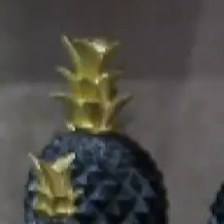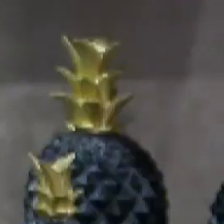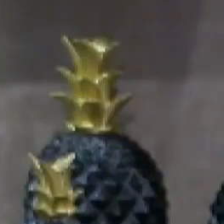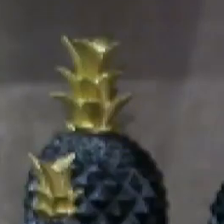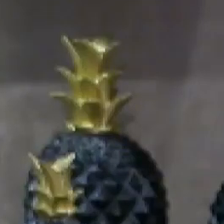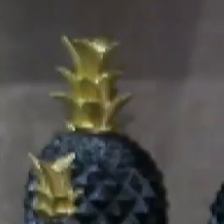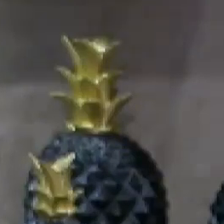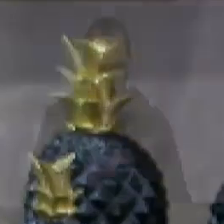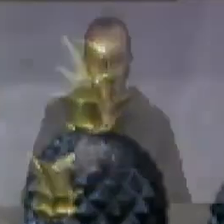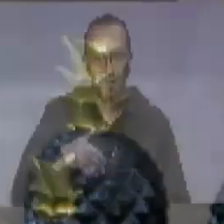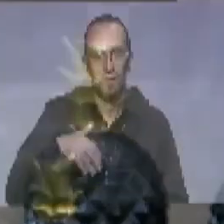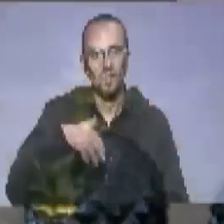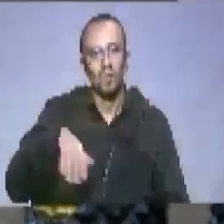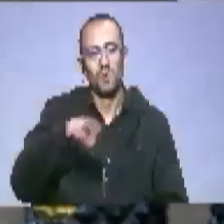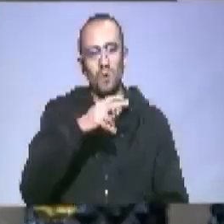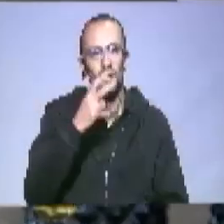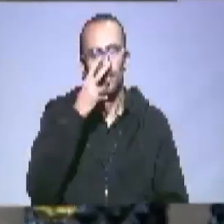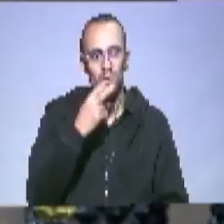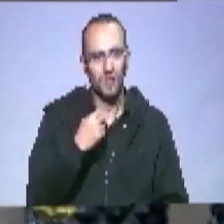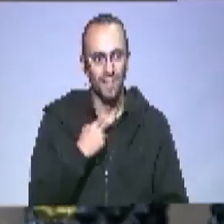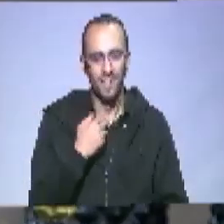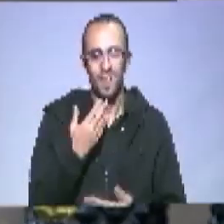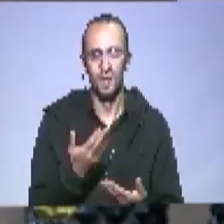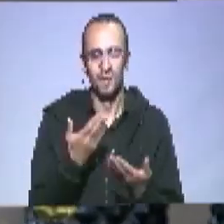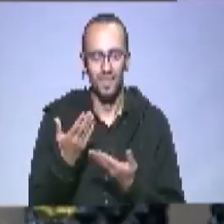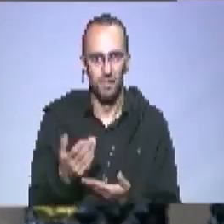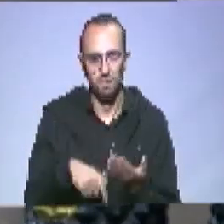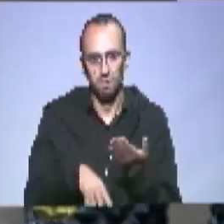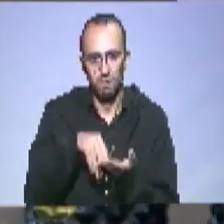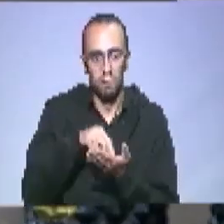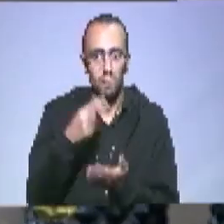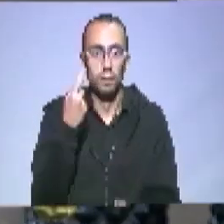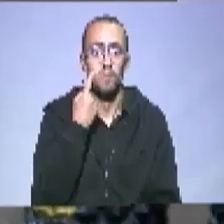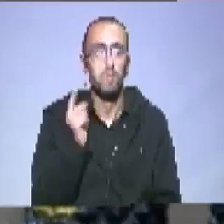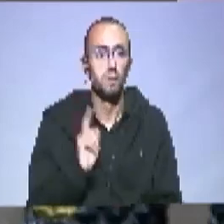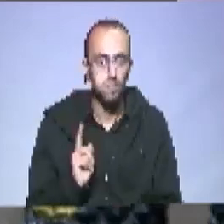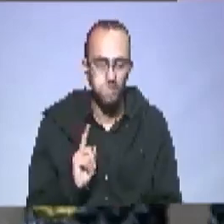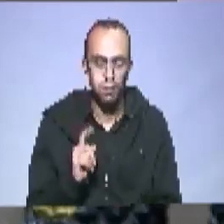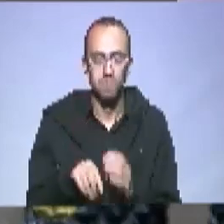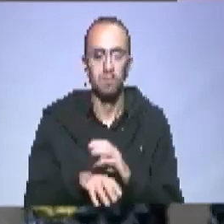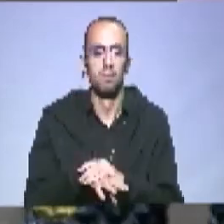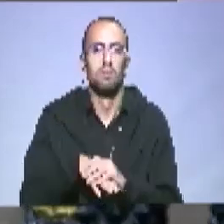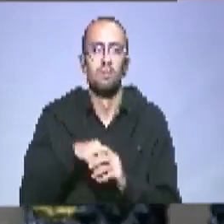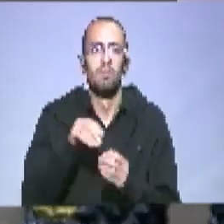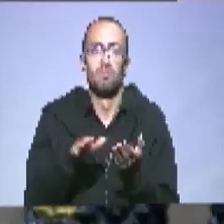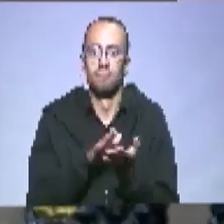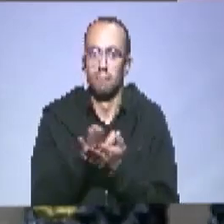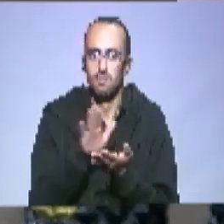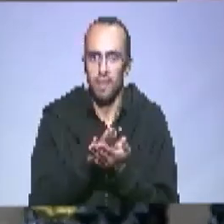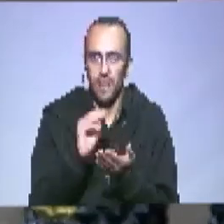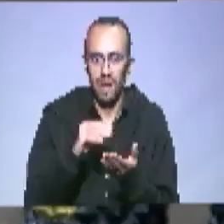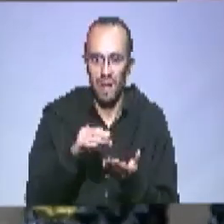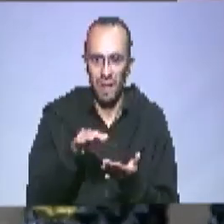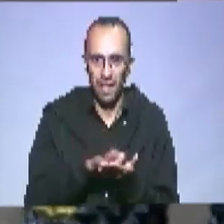اهلا بحضراتكم مره تانية مشاهدينا اللي ما تابعش معانا من بدايه الحلقه. شيف سامح النهارده عمل كيكه البرتقال، وعمل